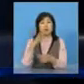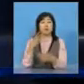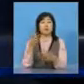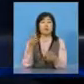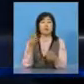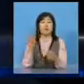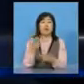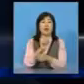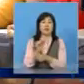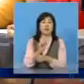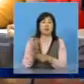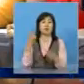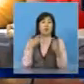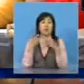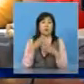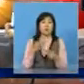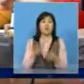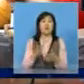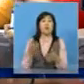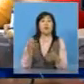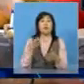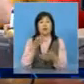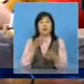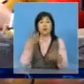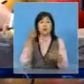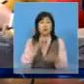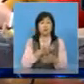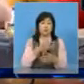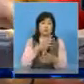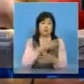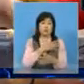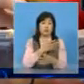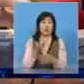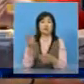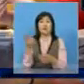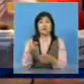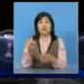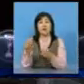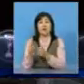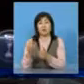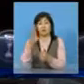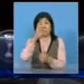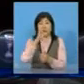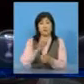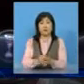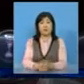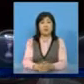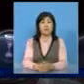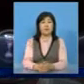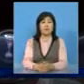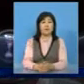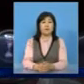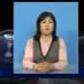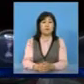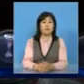школьницы. После драки подозреваемый нанес ножевые ранения потерпевшему и еще двоим рядом стоявшим людям.